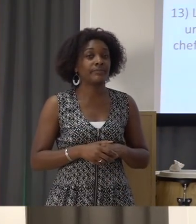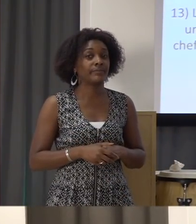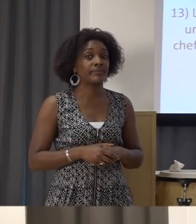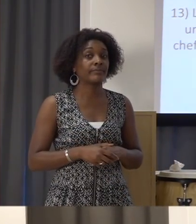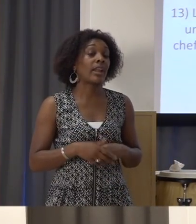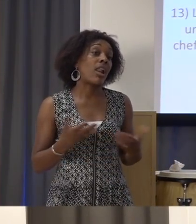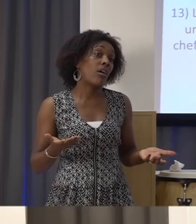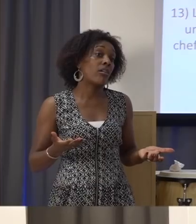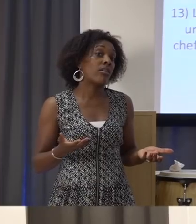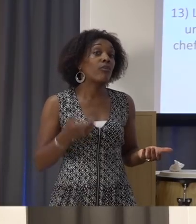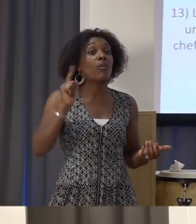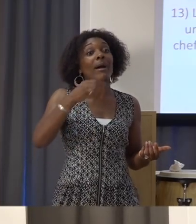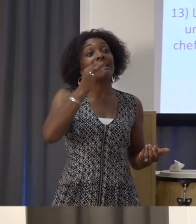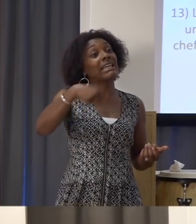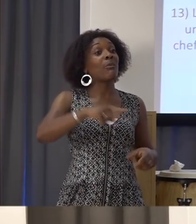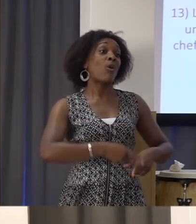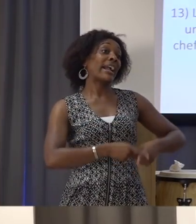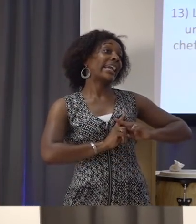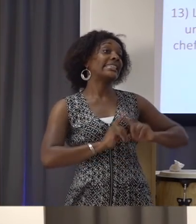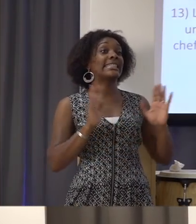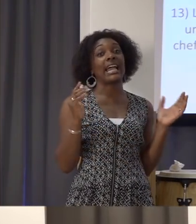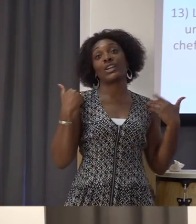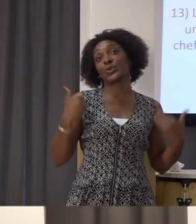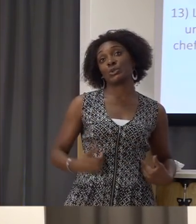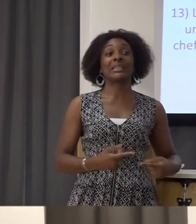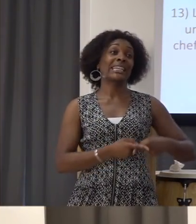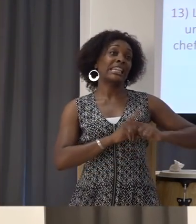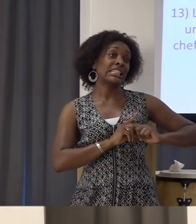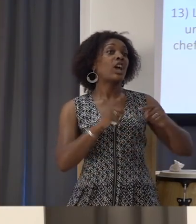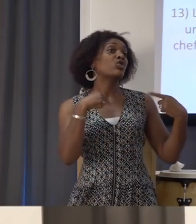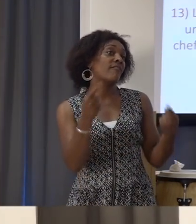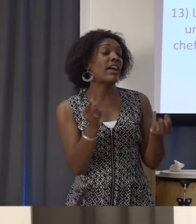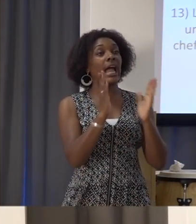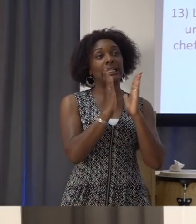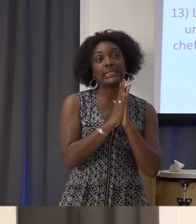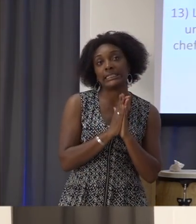Donc, ne dites pas seulement je suis chrétien, vous fréquentez l'église,